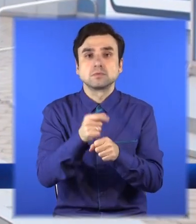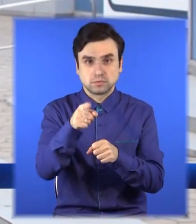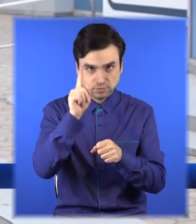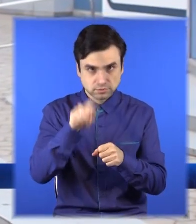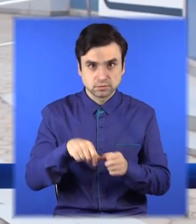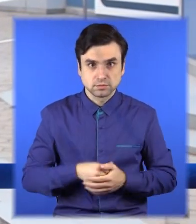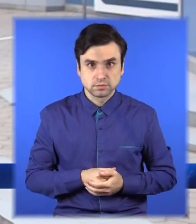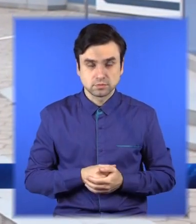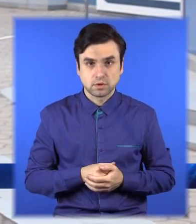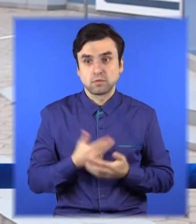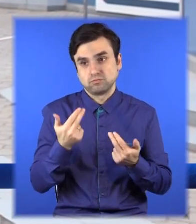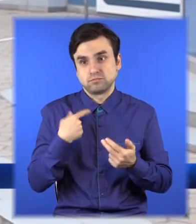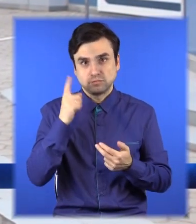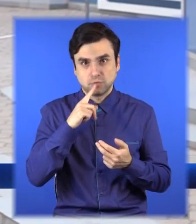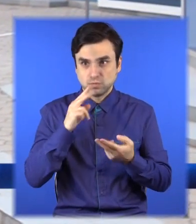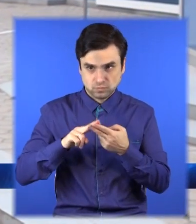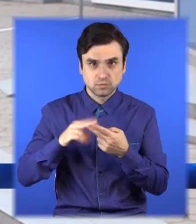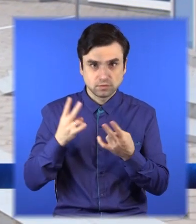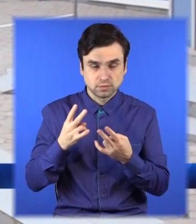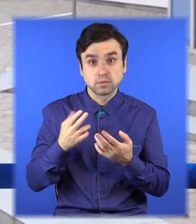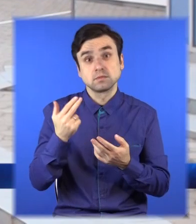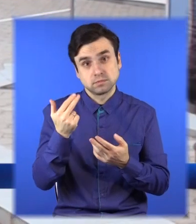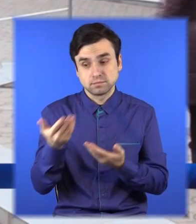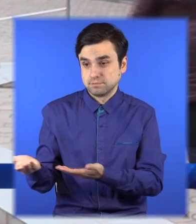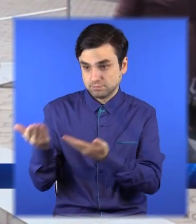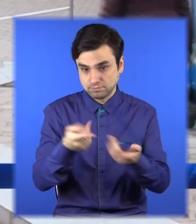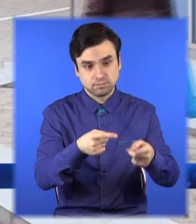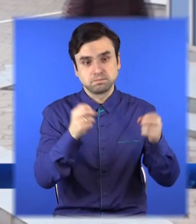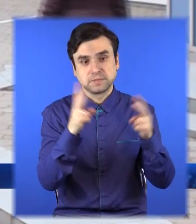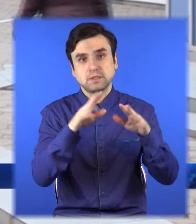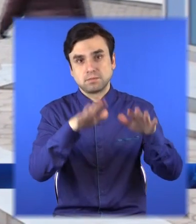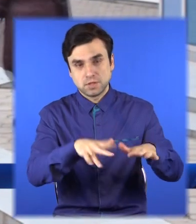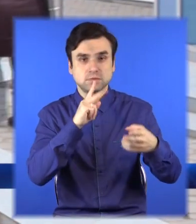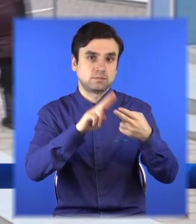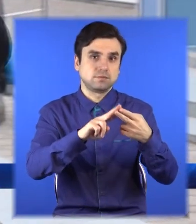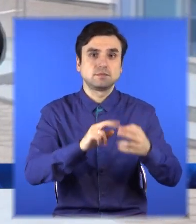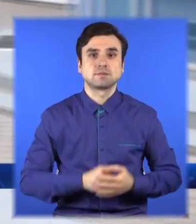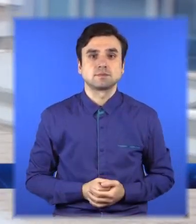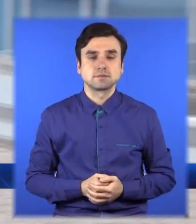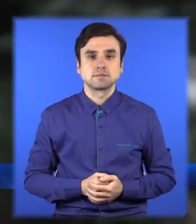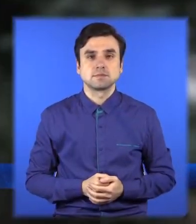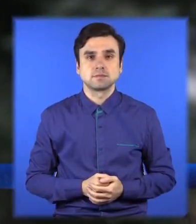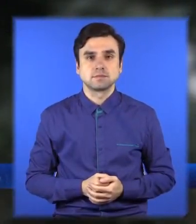Так. Да. Цілуватися. Цілуватись, тому я вас запрошую на наше місце для поцілунку. Ходімо.